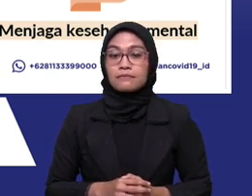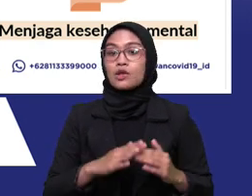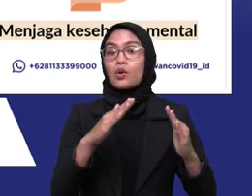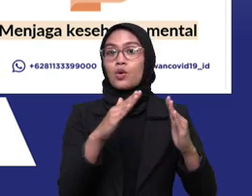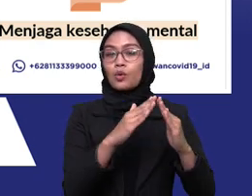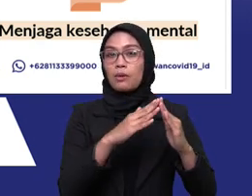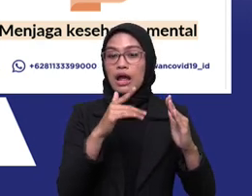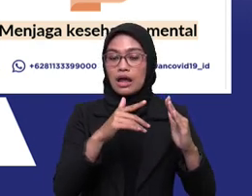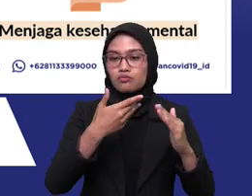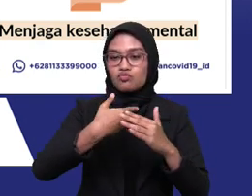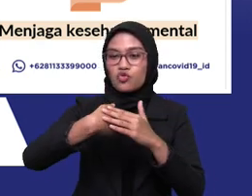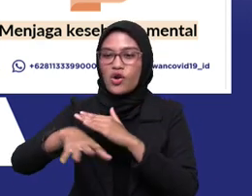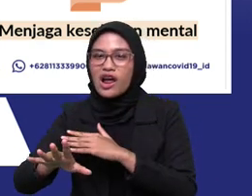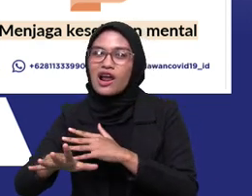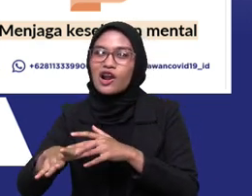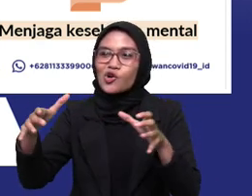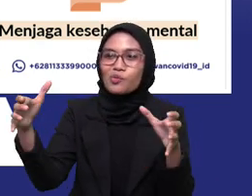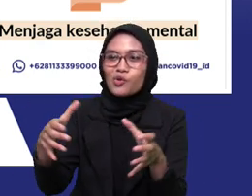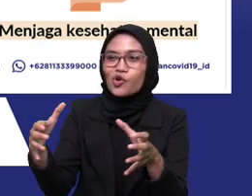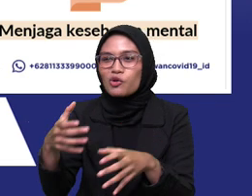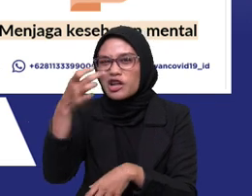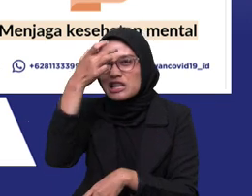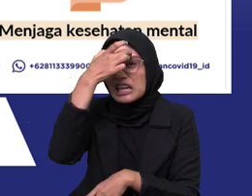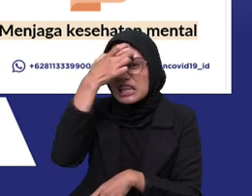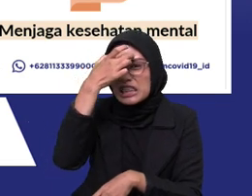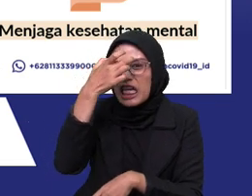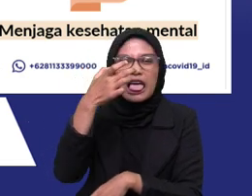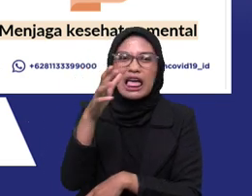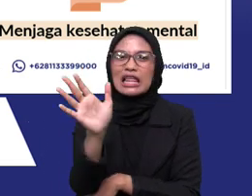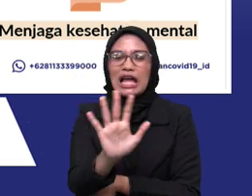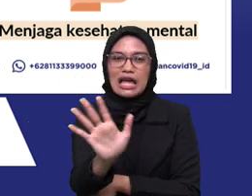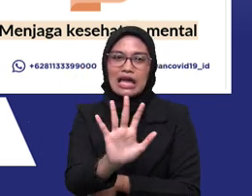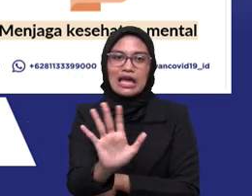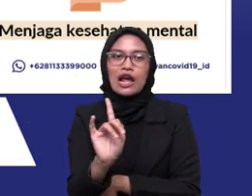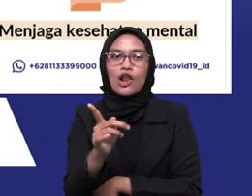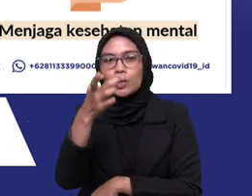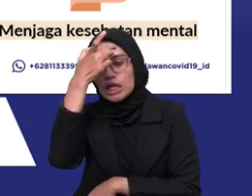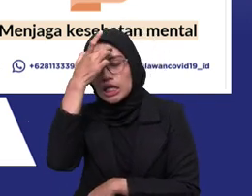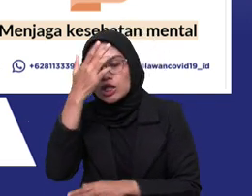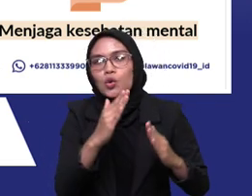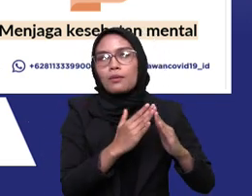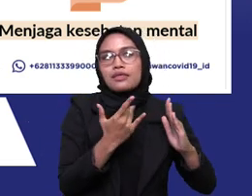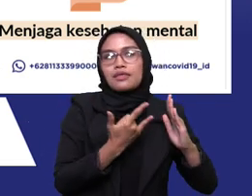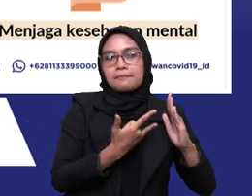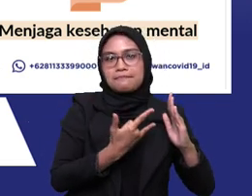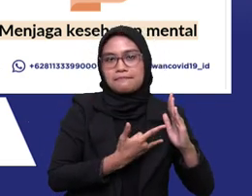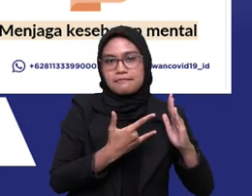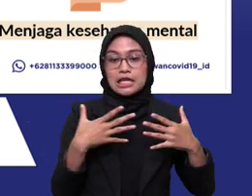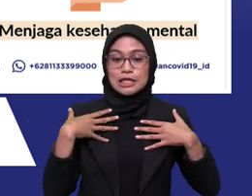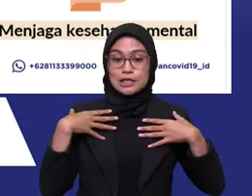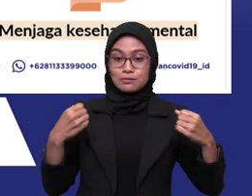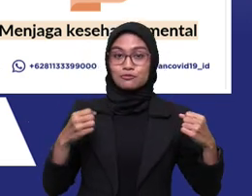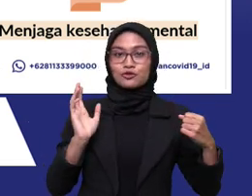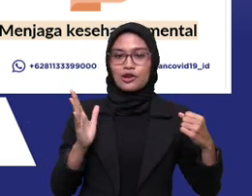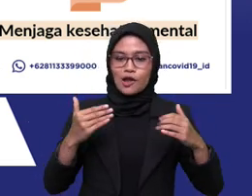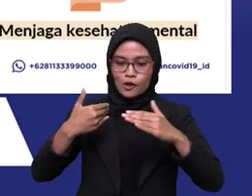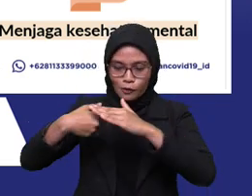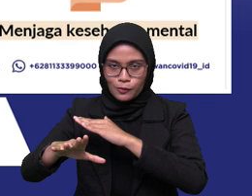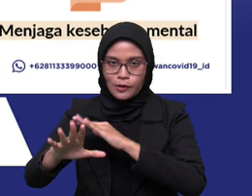saat merasa sakit baiknya mengisolasi sampai merasa atau benar-benar sembuh Dan yang